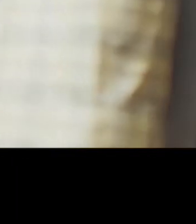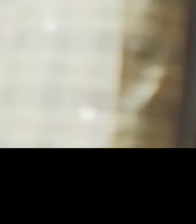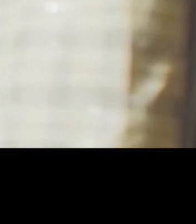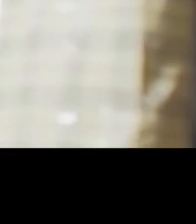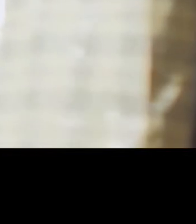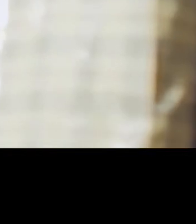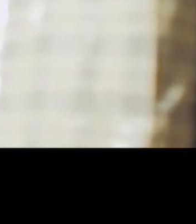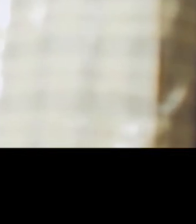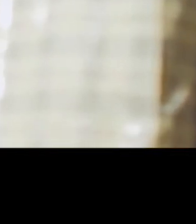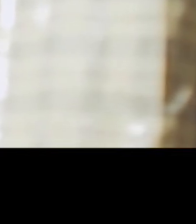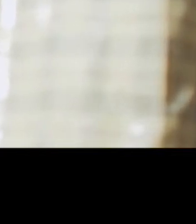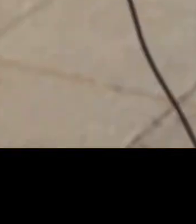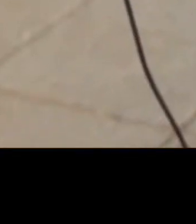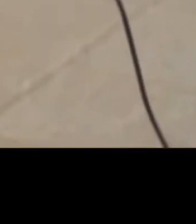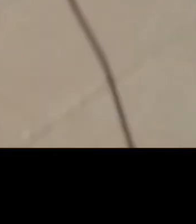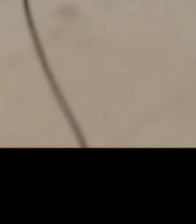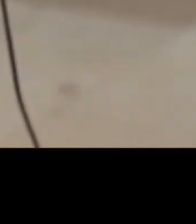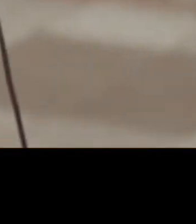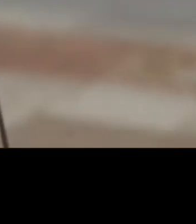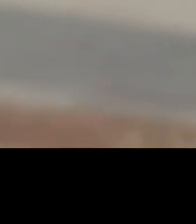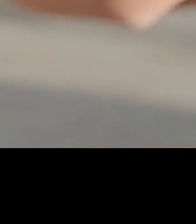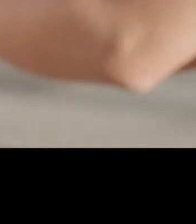손에 들린 종이 가방을 주시한다.